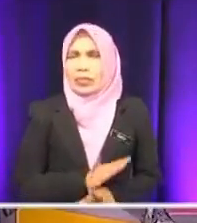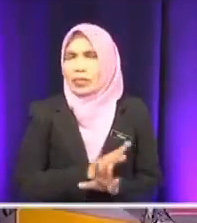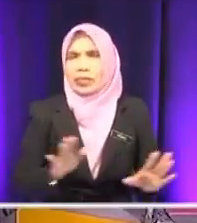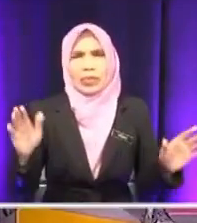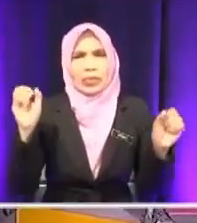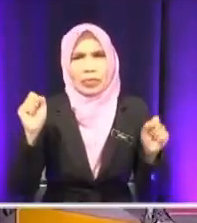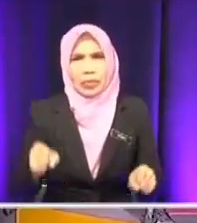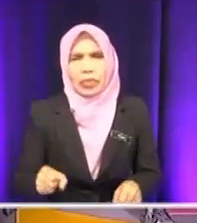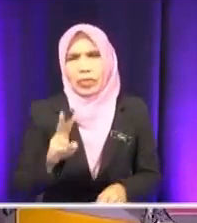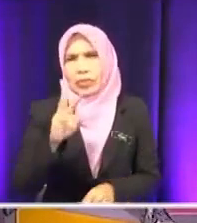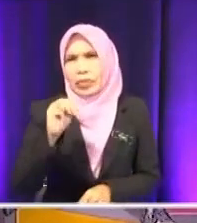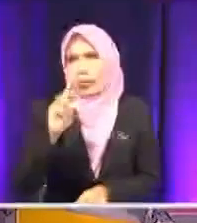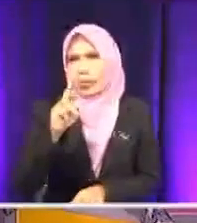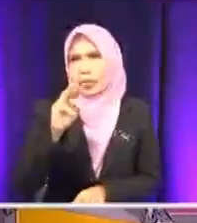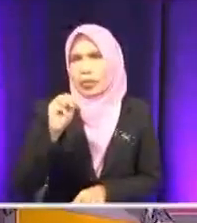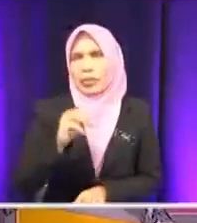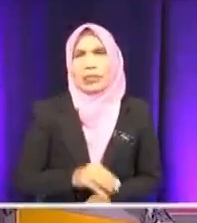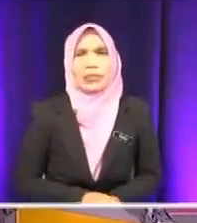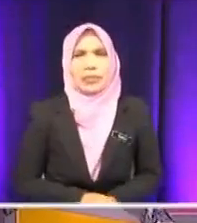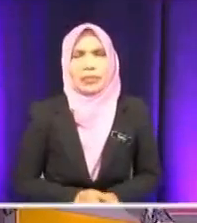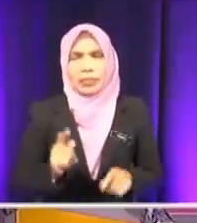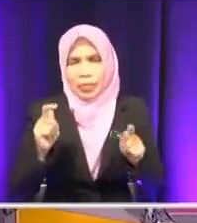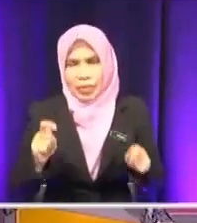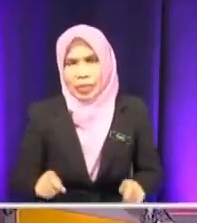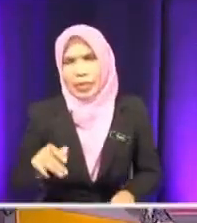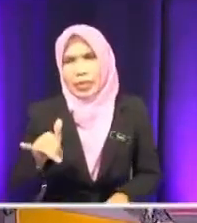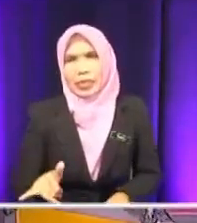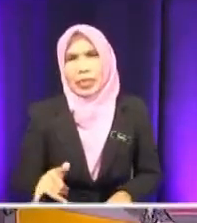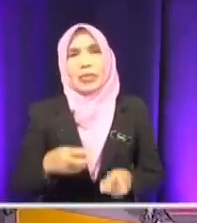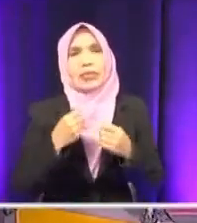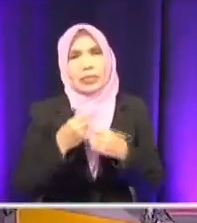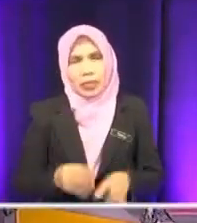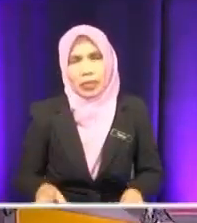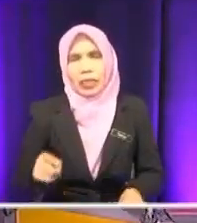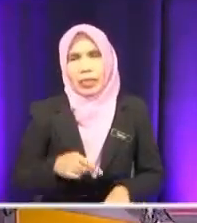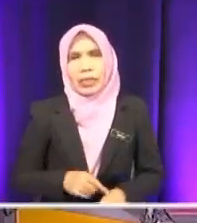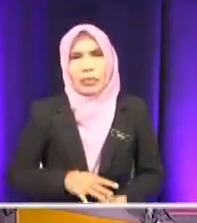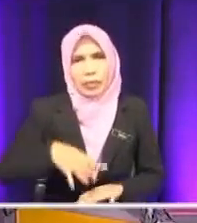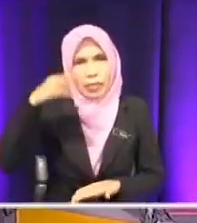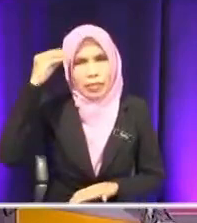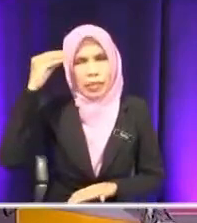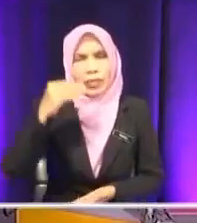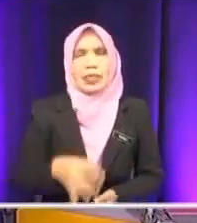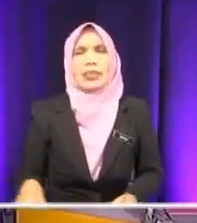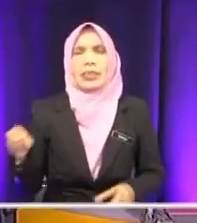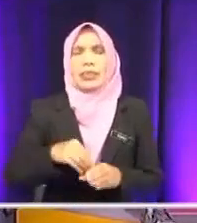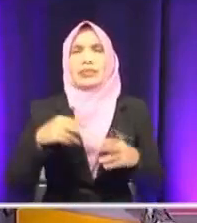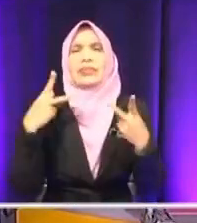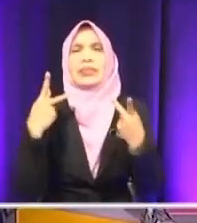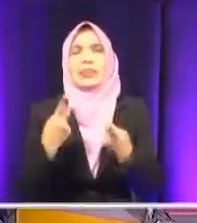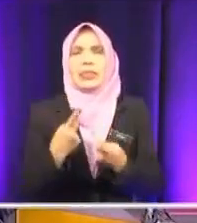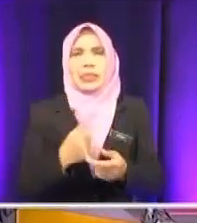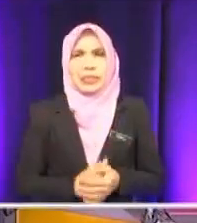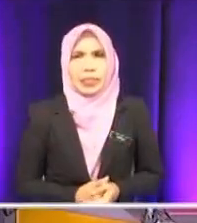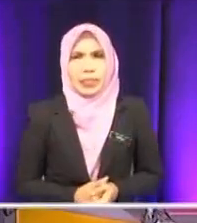Mesti pakai dengan fakta yang telah dipelajari di dalam kelas dalam buku teks Uraikan dalam bentuk